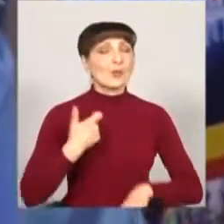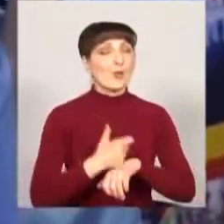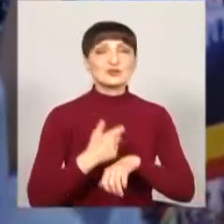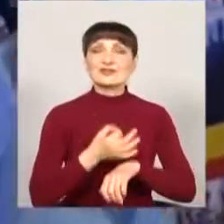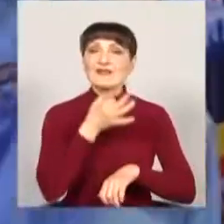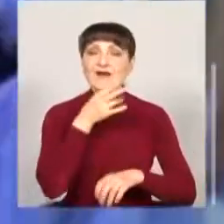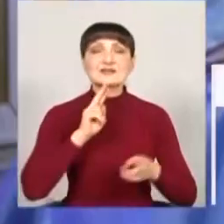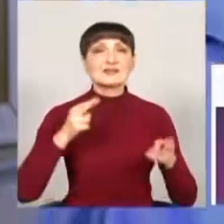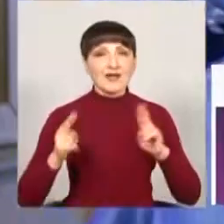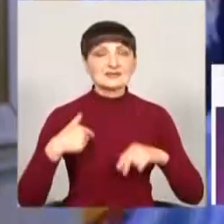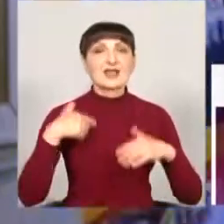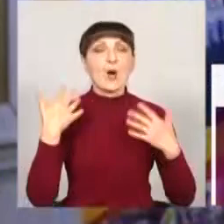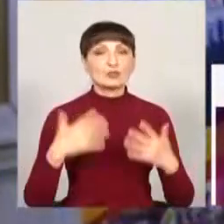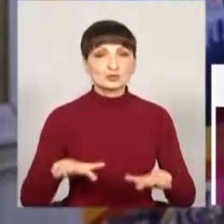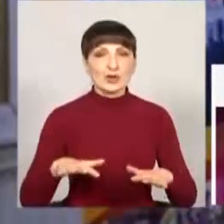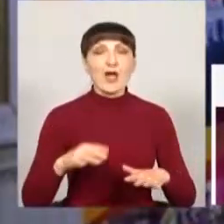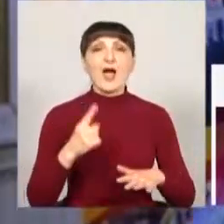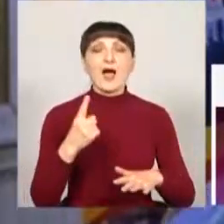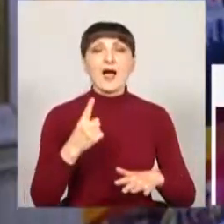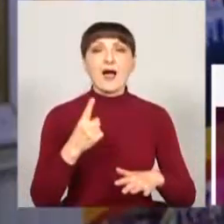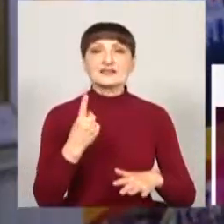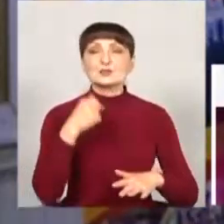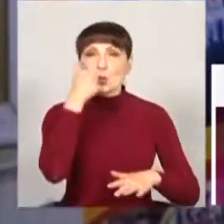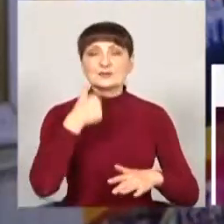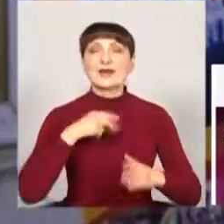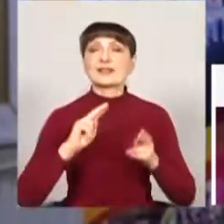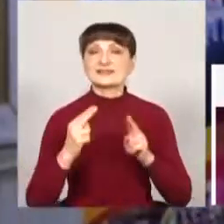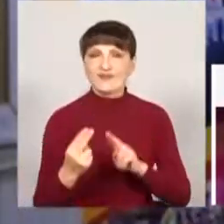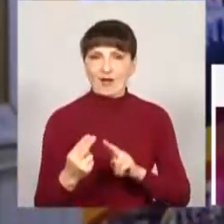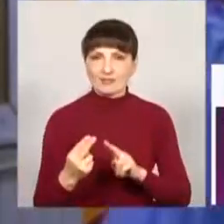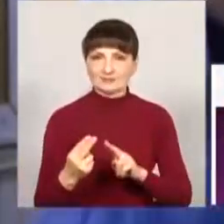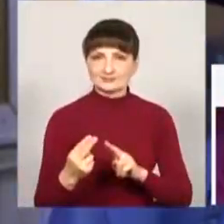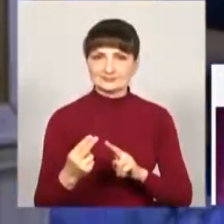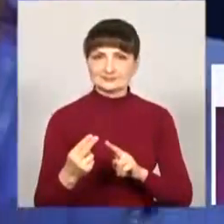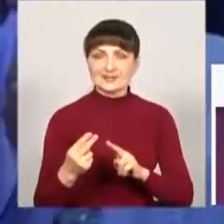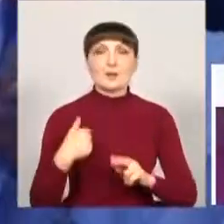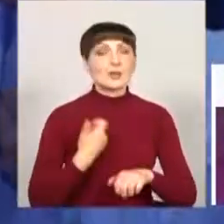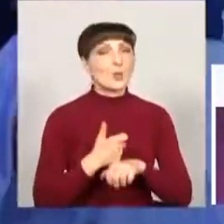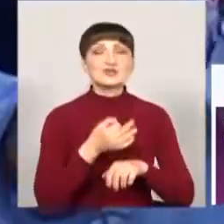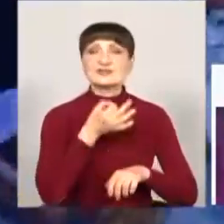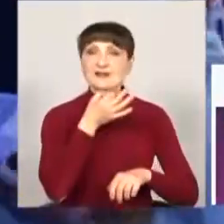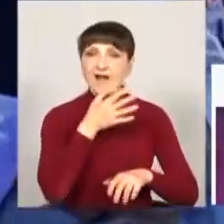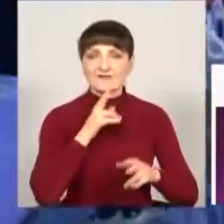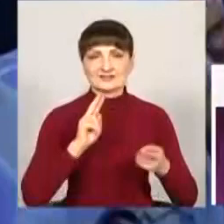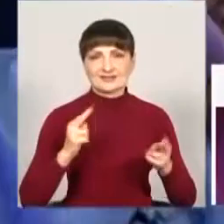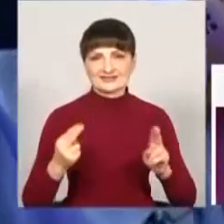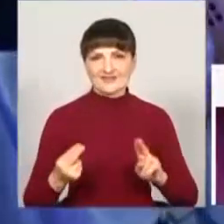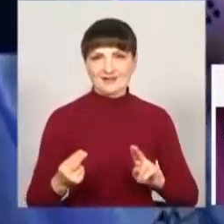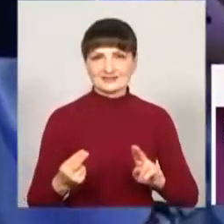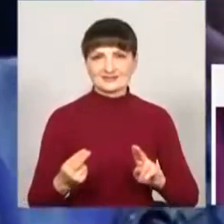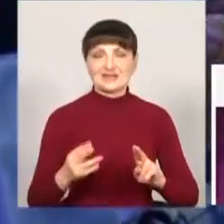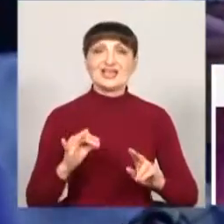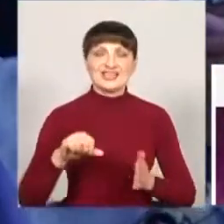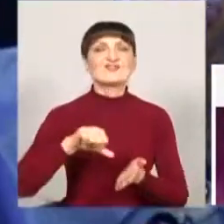танцы я уже как один лет танца мне очень нравится танцевать и